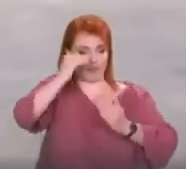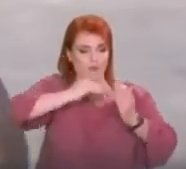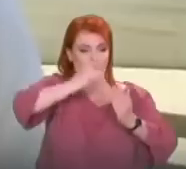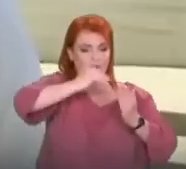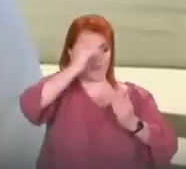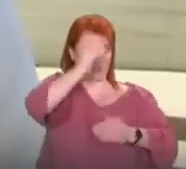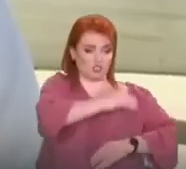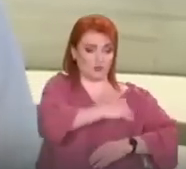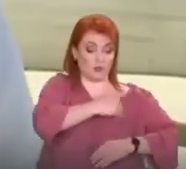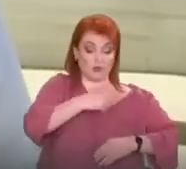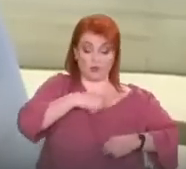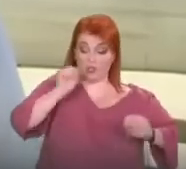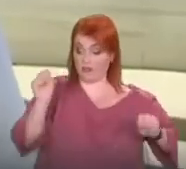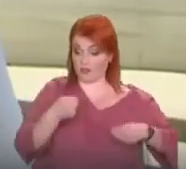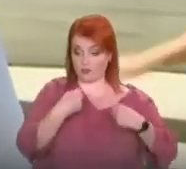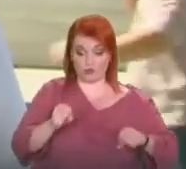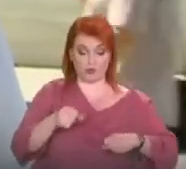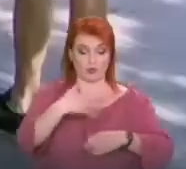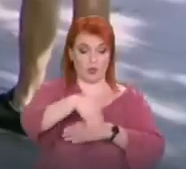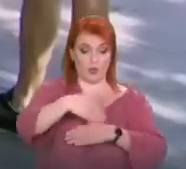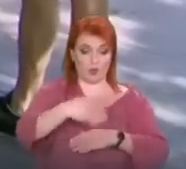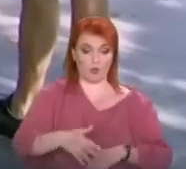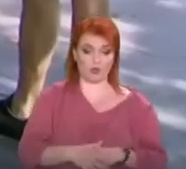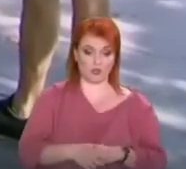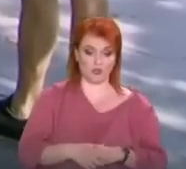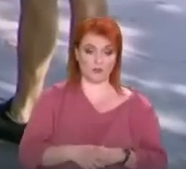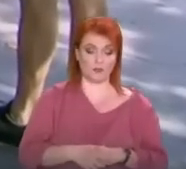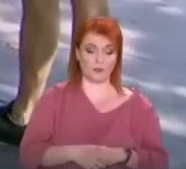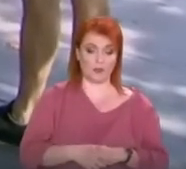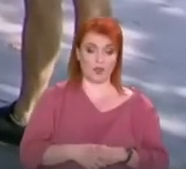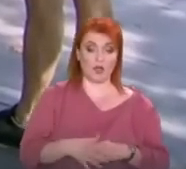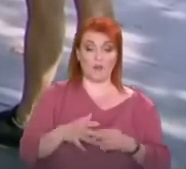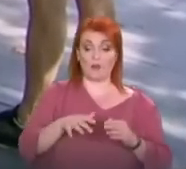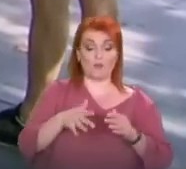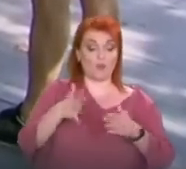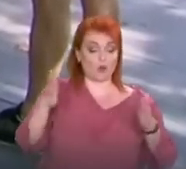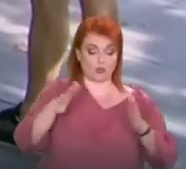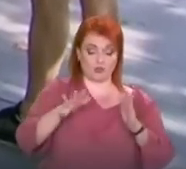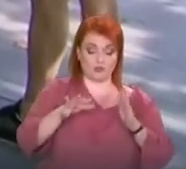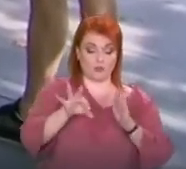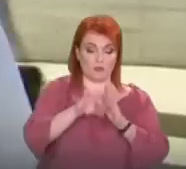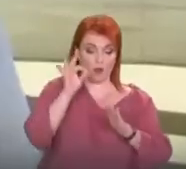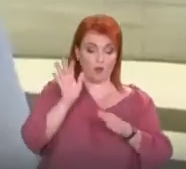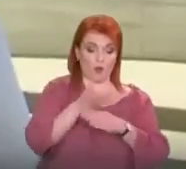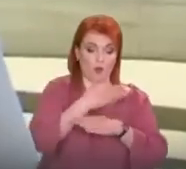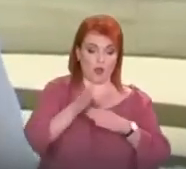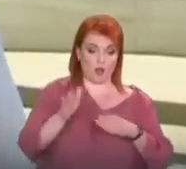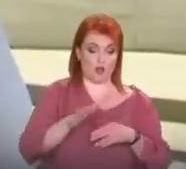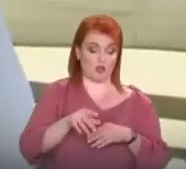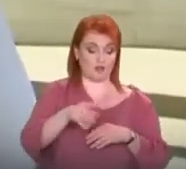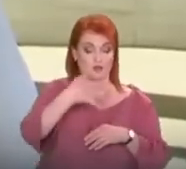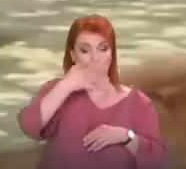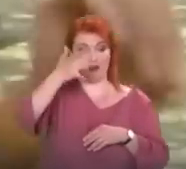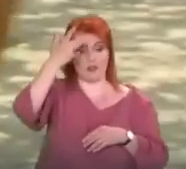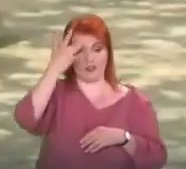stăm afară. Fără îndoială că am ales momentul potrivit pentru a vizita Sevilla.